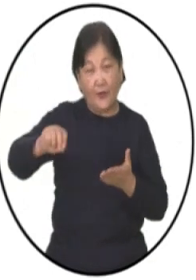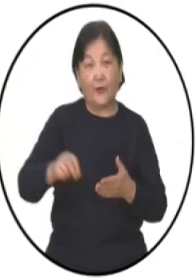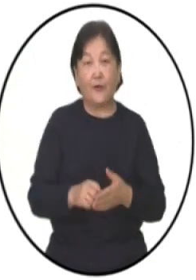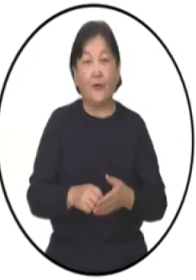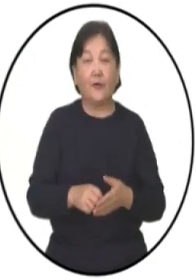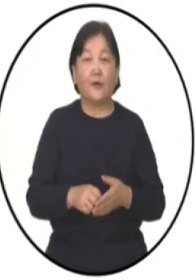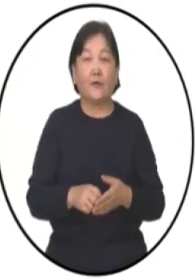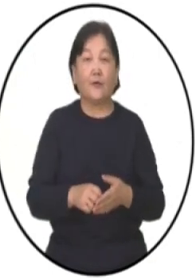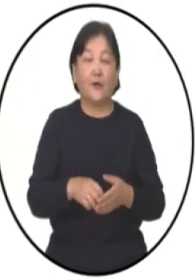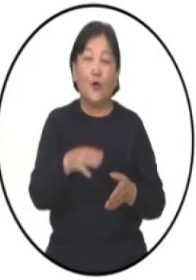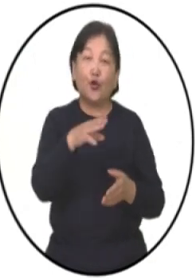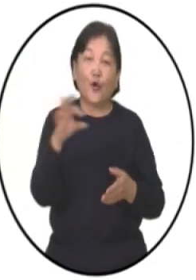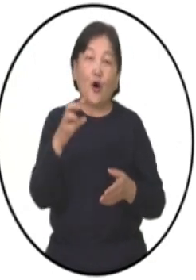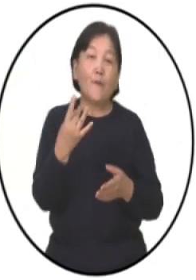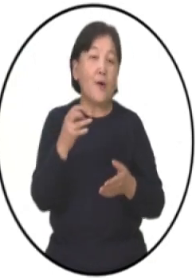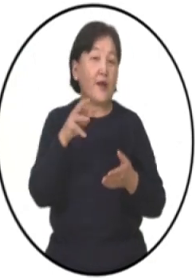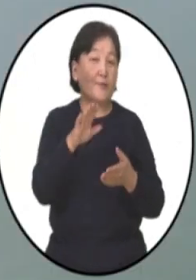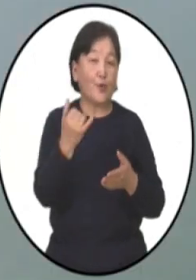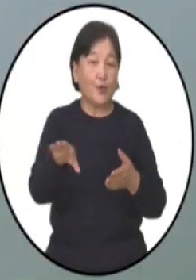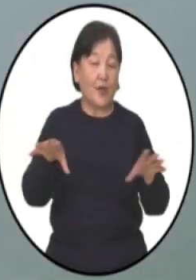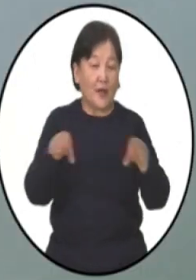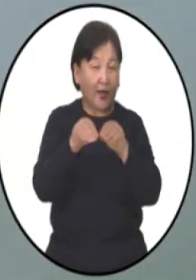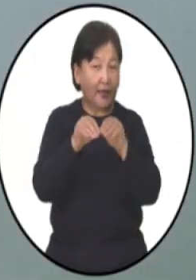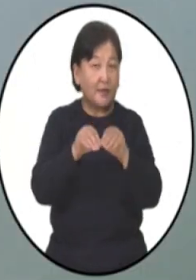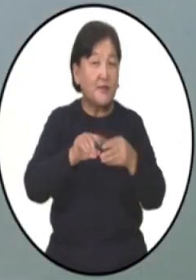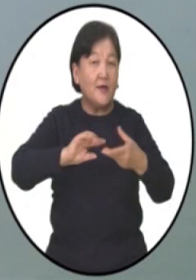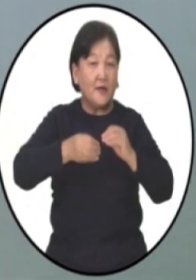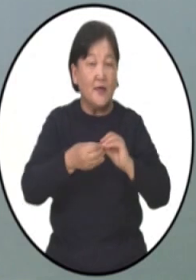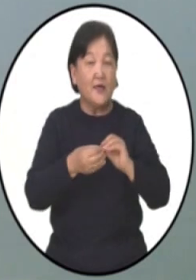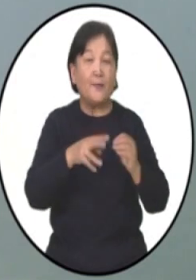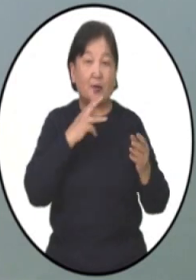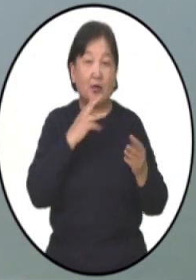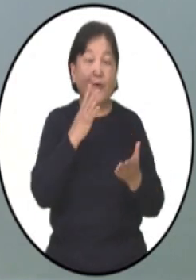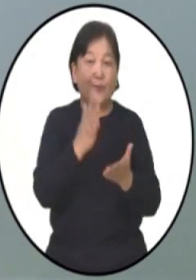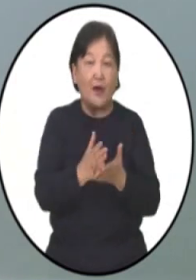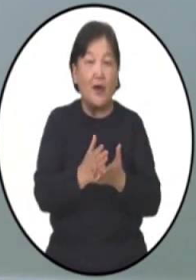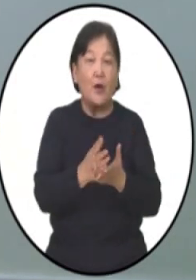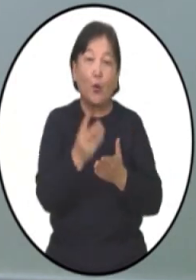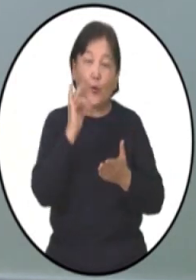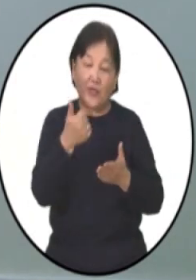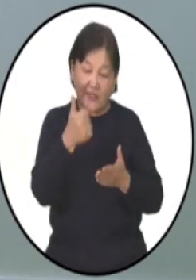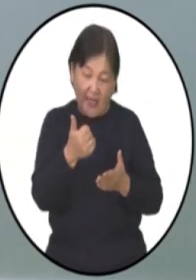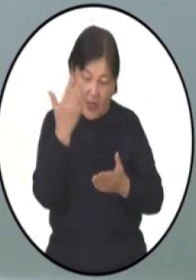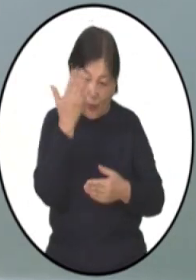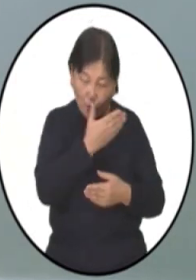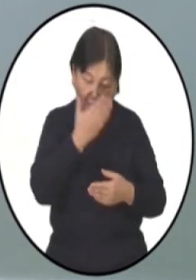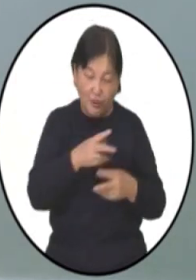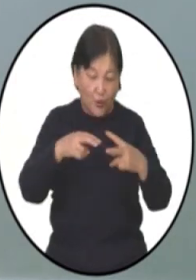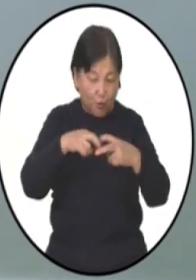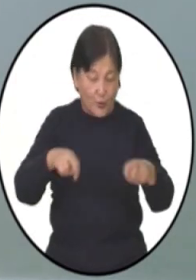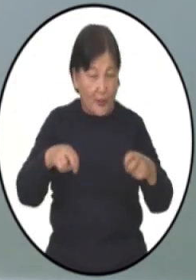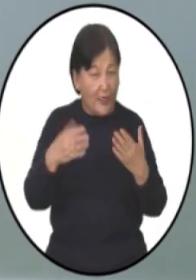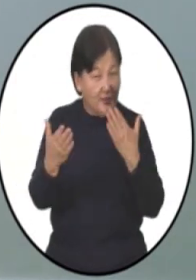кейс дээр тоо баримтууд болон анализ хийх олон мэдээллүүд байгаа. Үүнийг та нар сайтар хийж